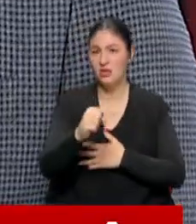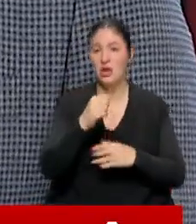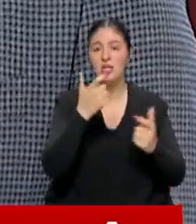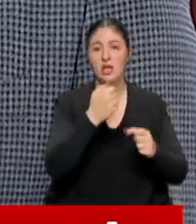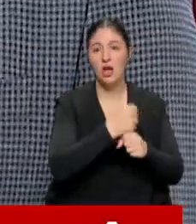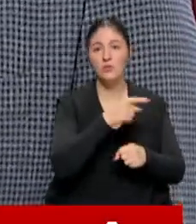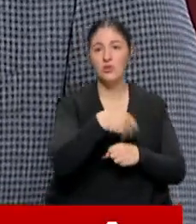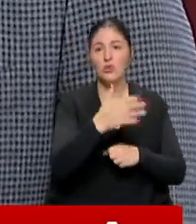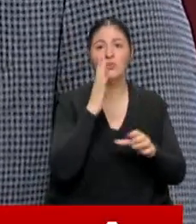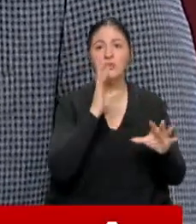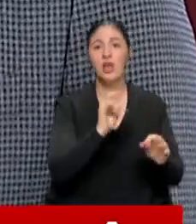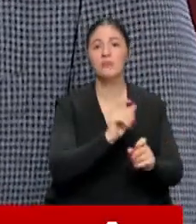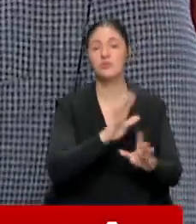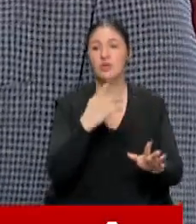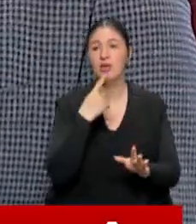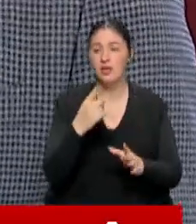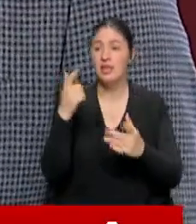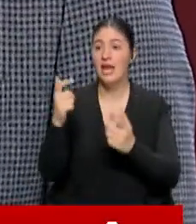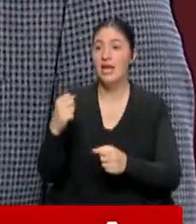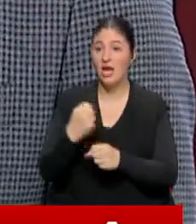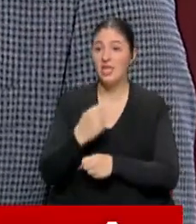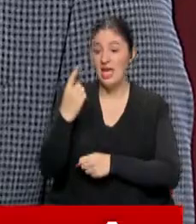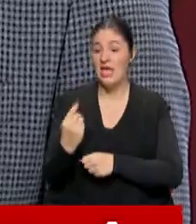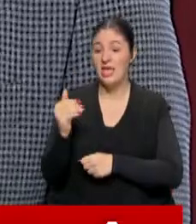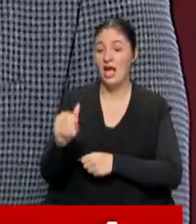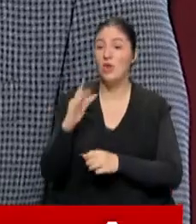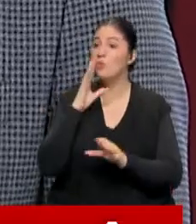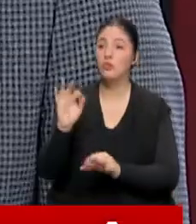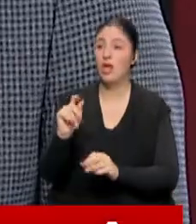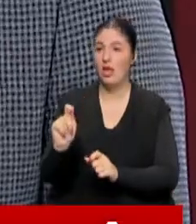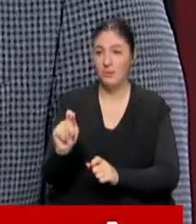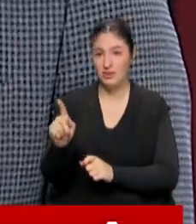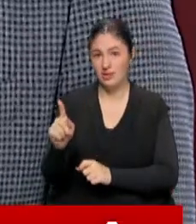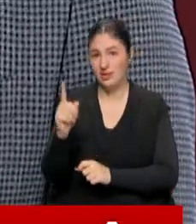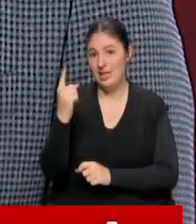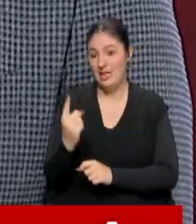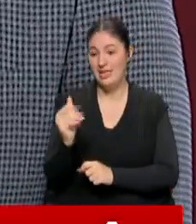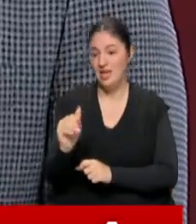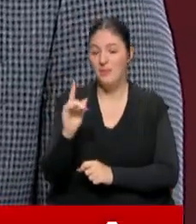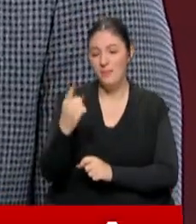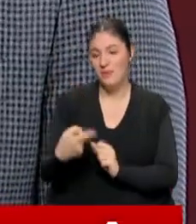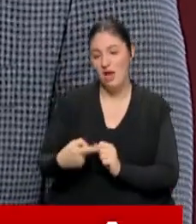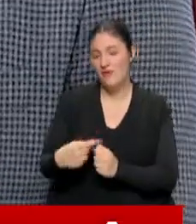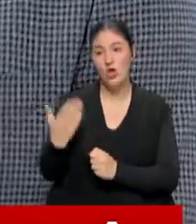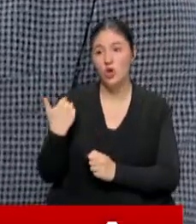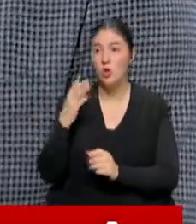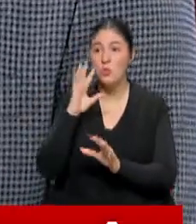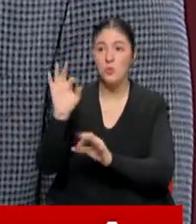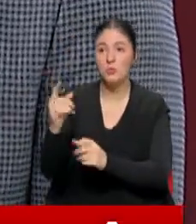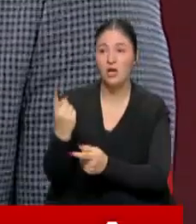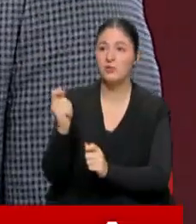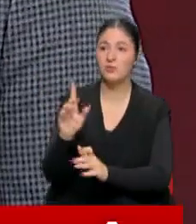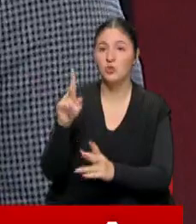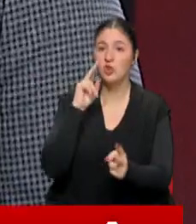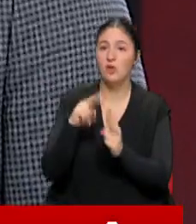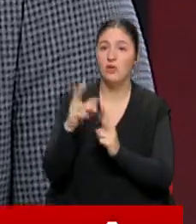Yerlikaya bundan sonra müdahale edilmeyecek diye al Yerlikaya da ilk geldiğinde müdahale edildi Evet ama geçen hafta müdahale edilmedi